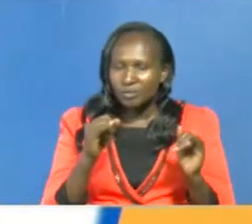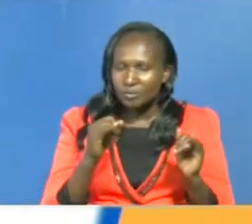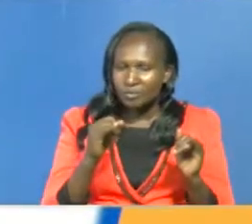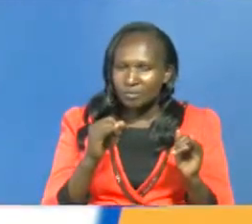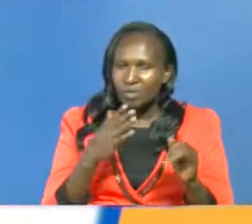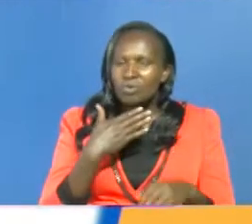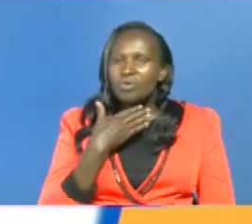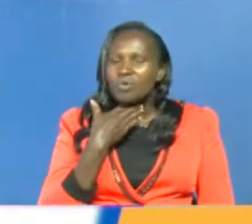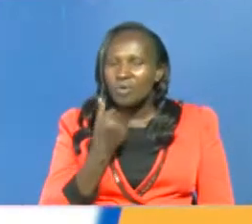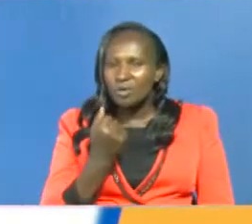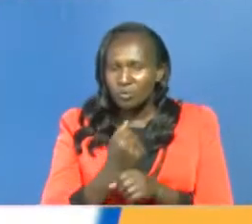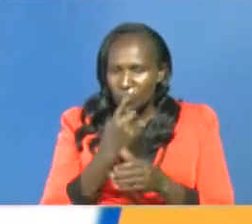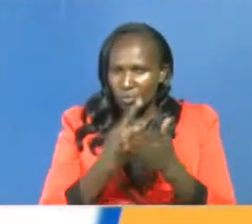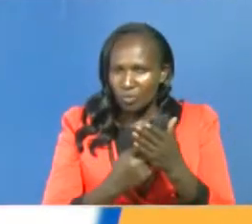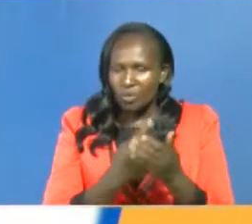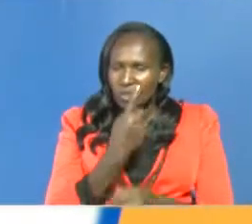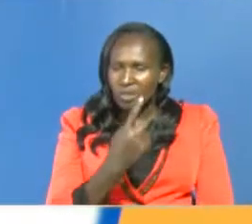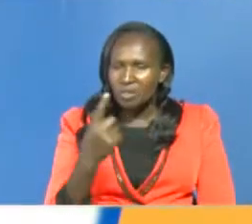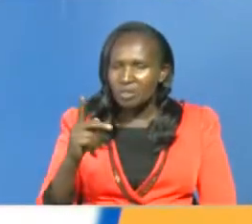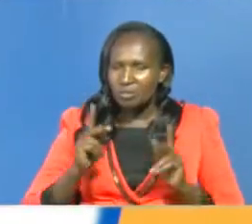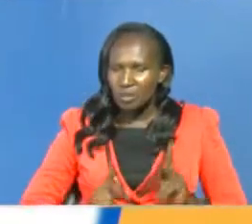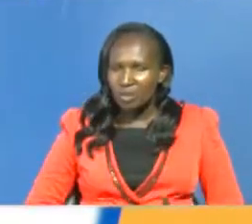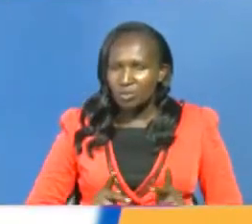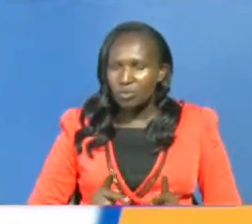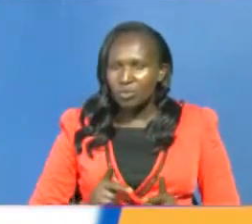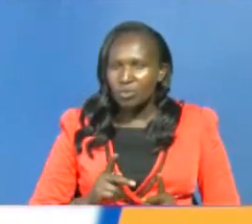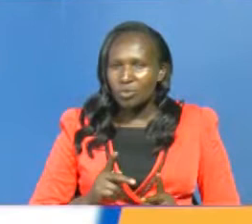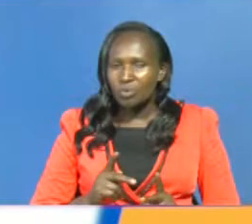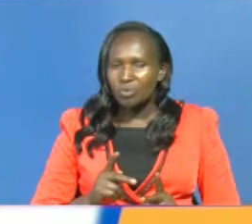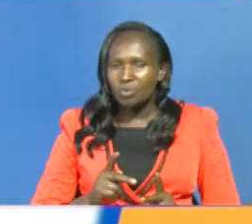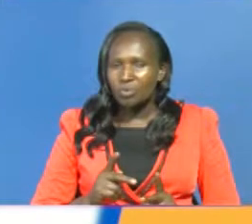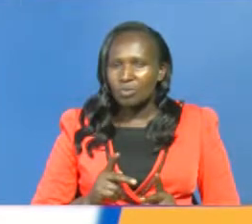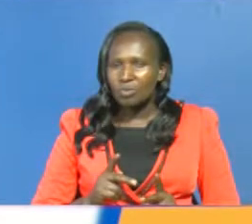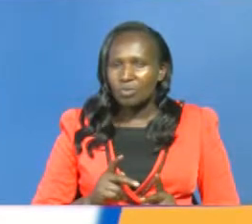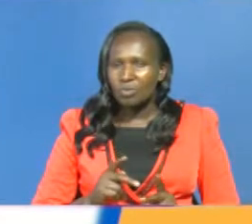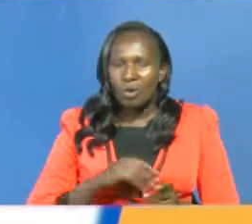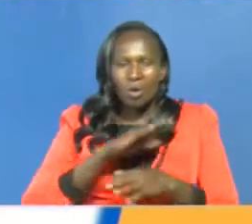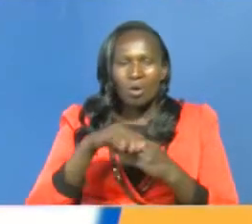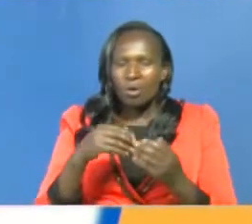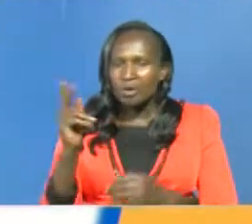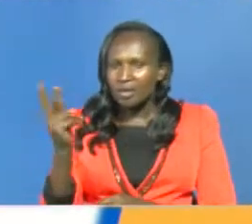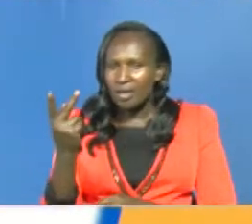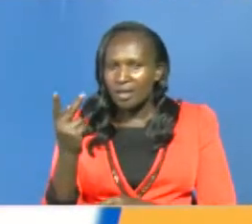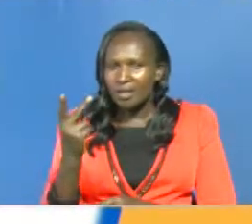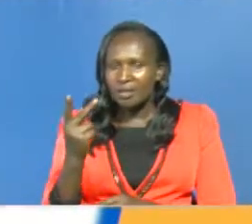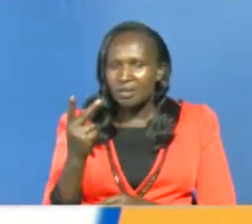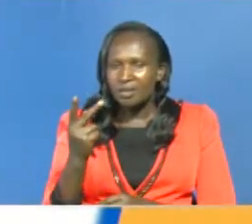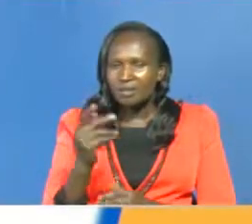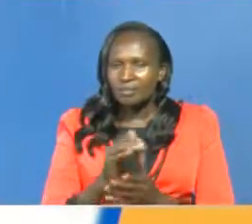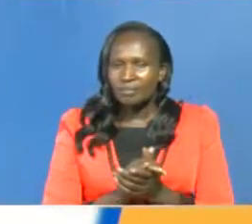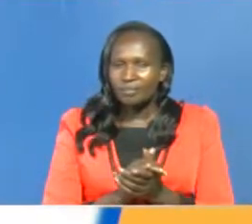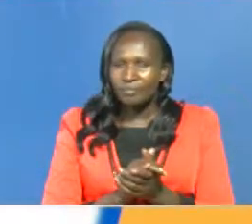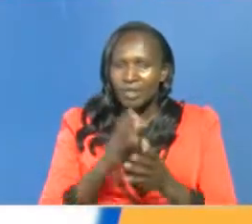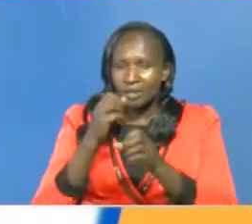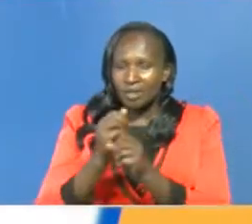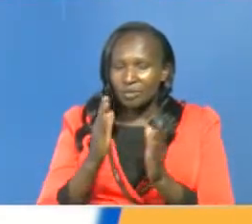We want inclusivity. Kila mtu atambuliwe. Ever a Kenyan, hata yule mtoto ujasa, is a shareholder